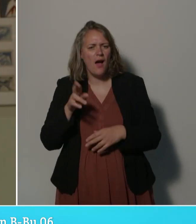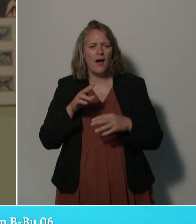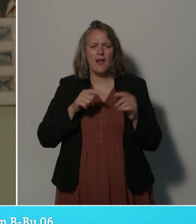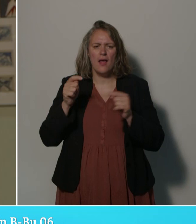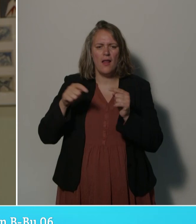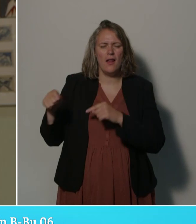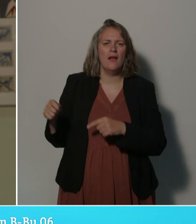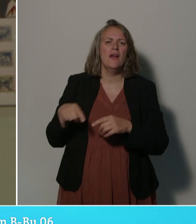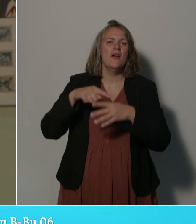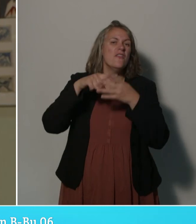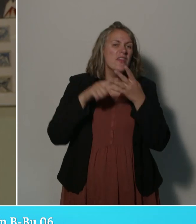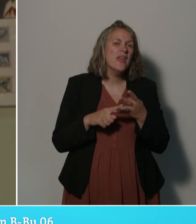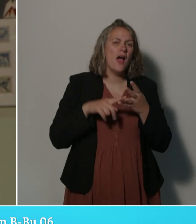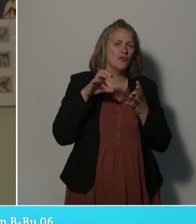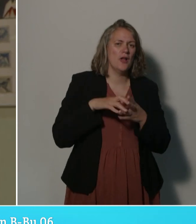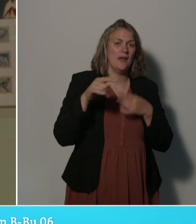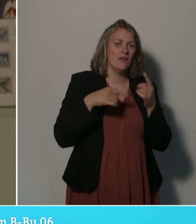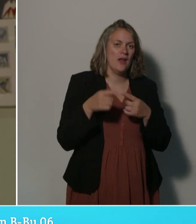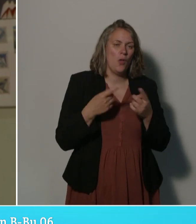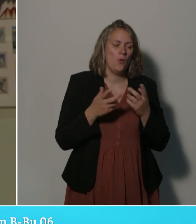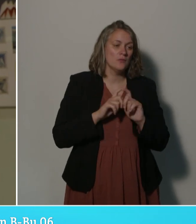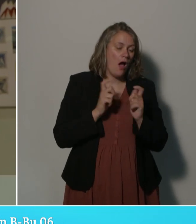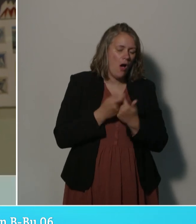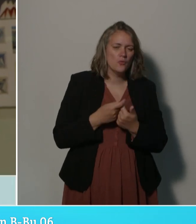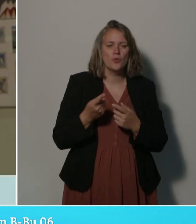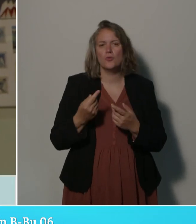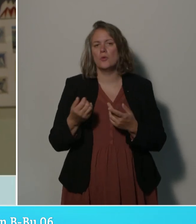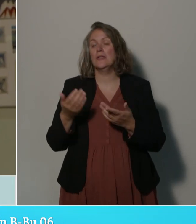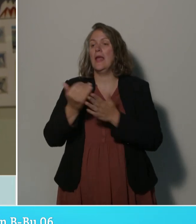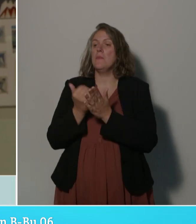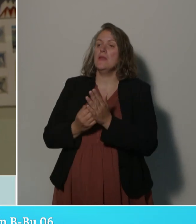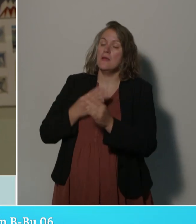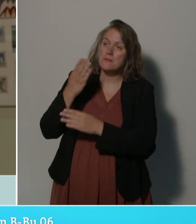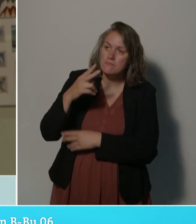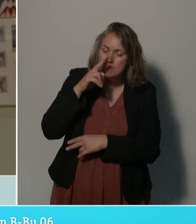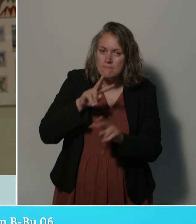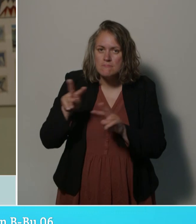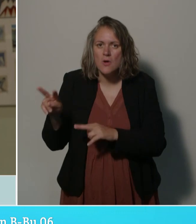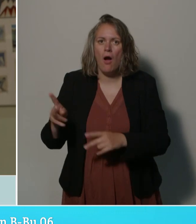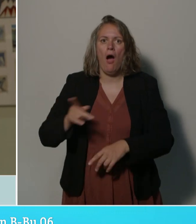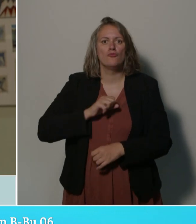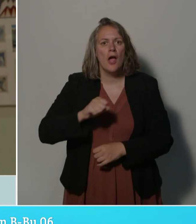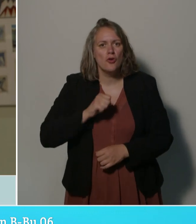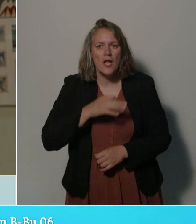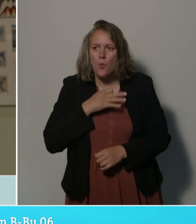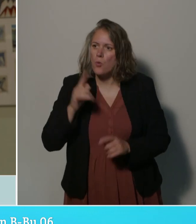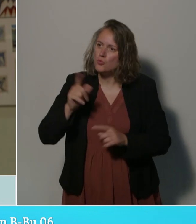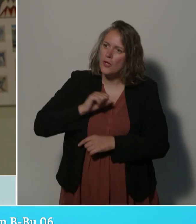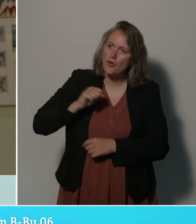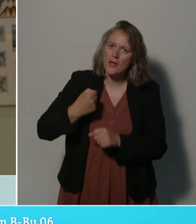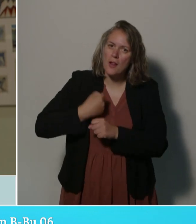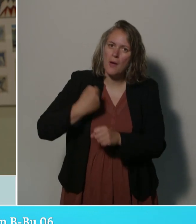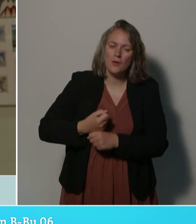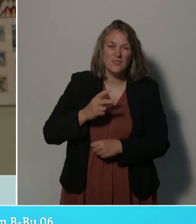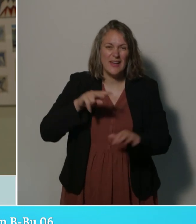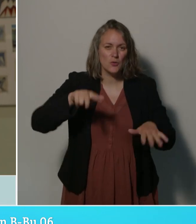4 Stadtentwicklungsausschusssitzungen dazu und Vor-Ort-Termin und was auch immer. Und das war ganz dringend. Und seitdem